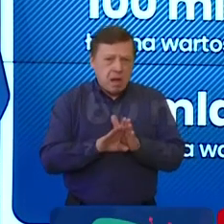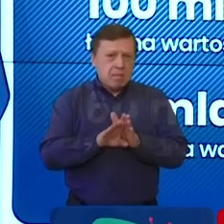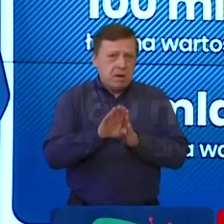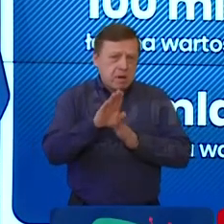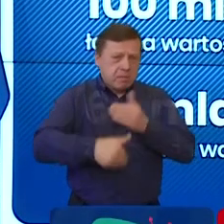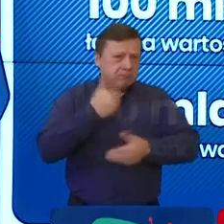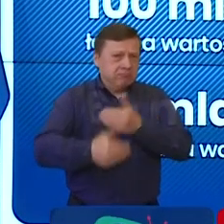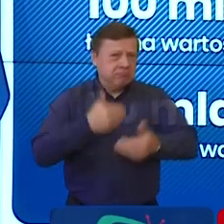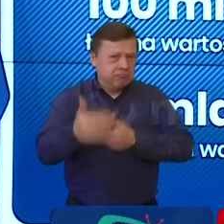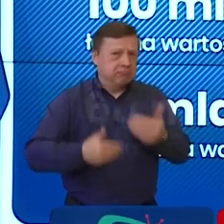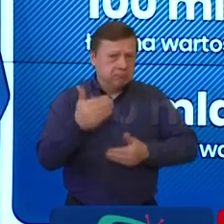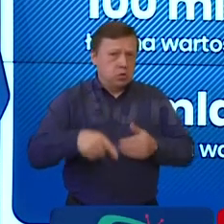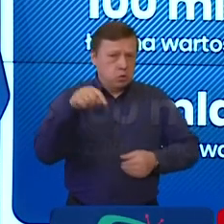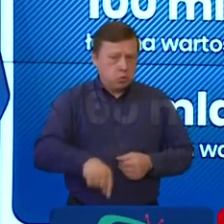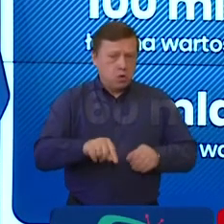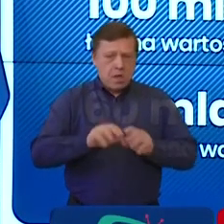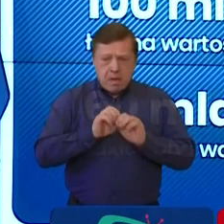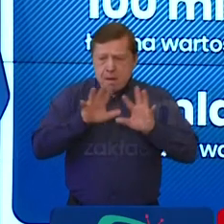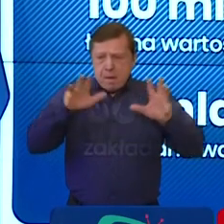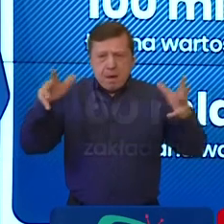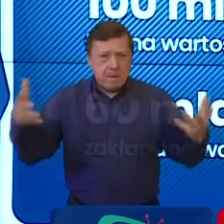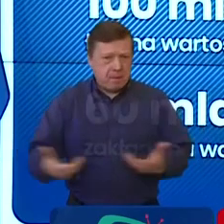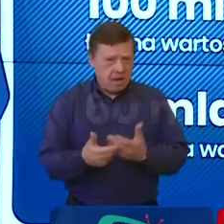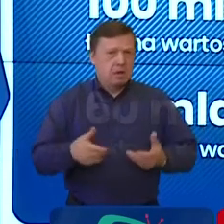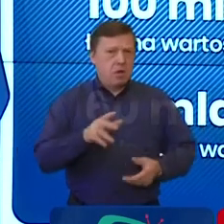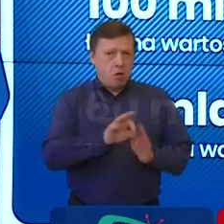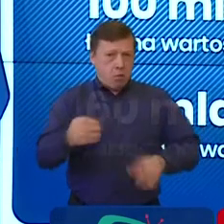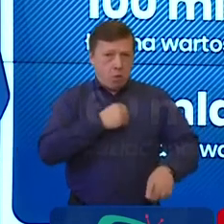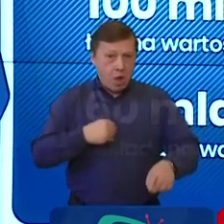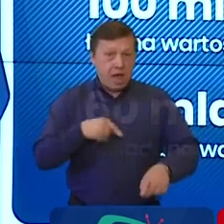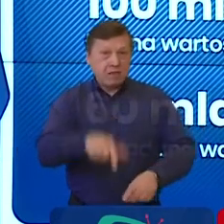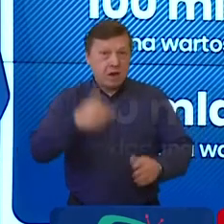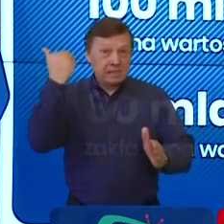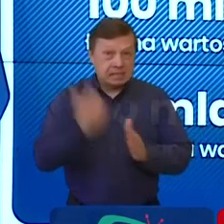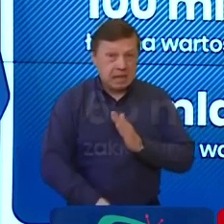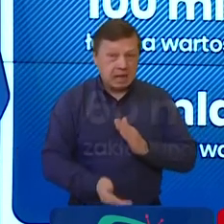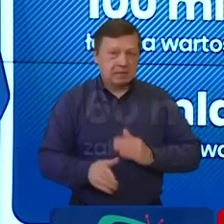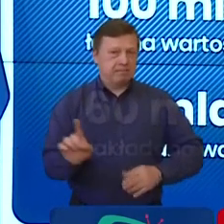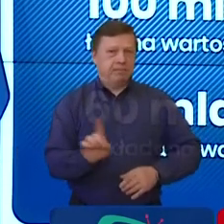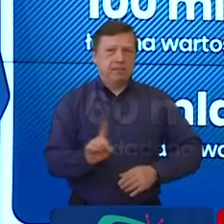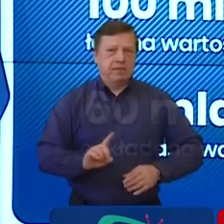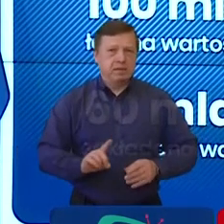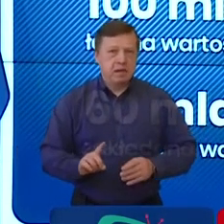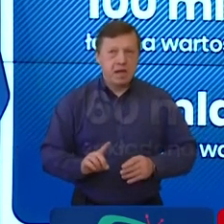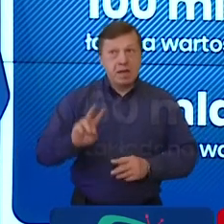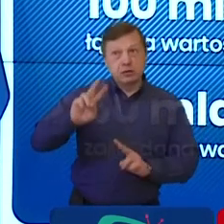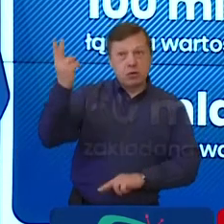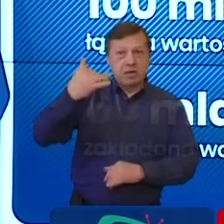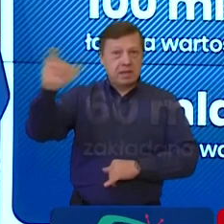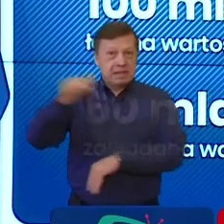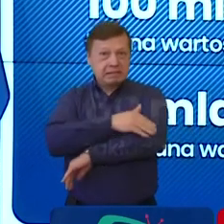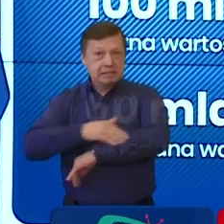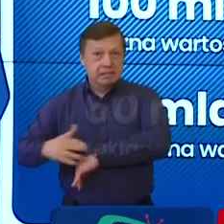firm istniała, udział w rynku globalnym, udział w rynku polskim, żeby traciły ten udział na rzecz tych, którzy